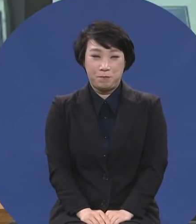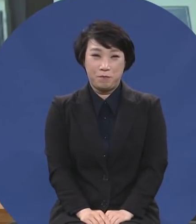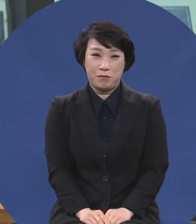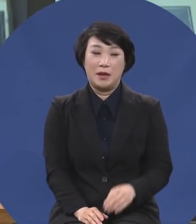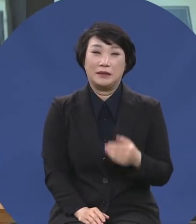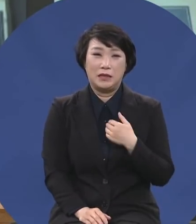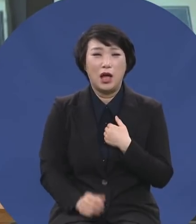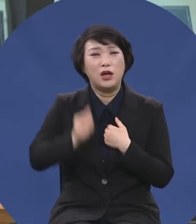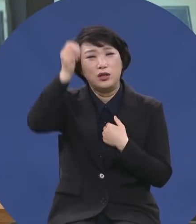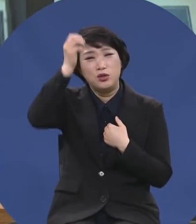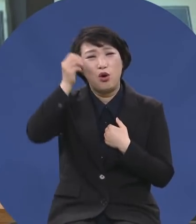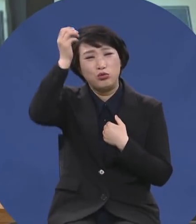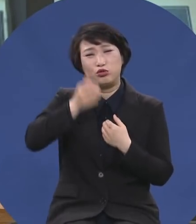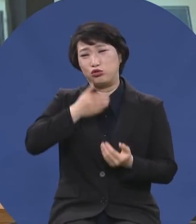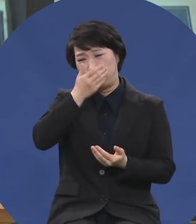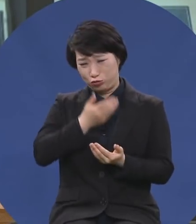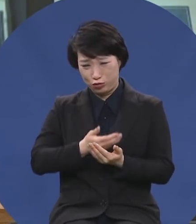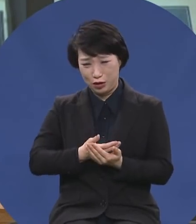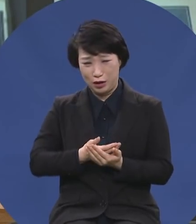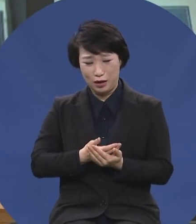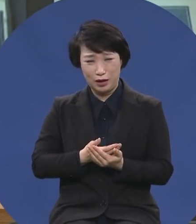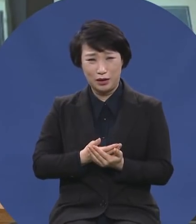우리 영혼이 얼마나 소중한가.